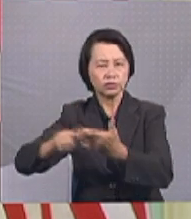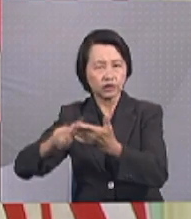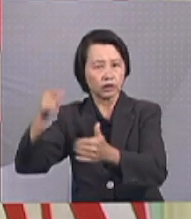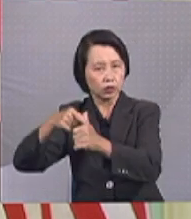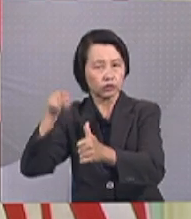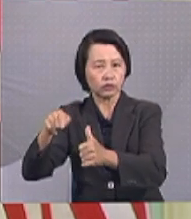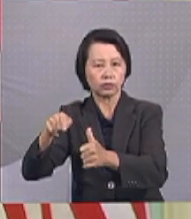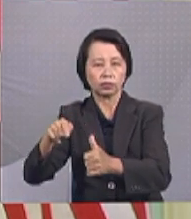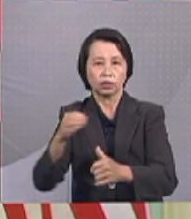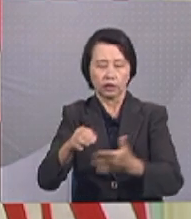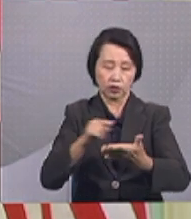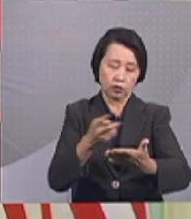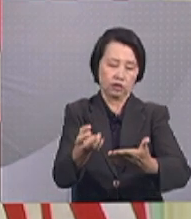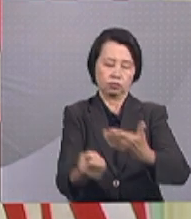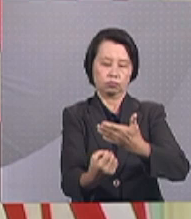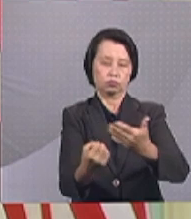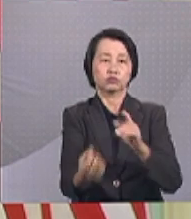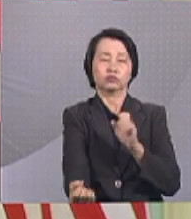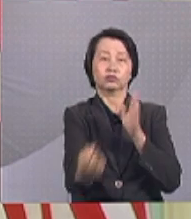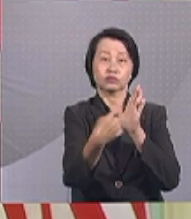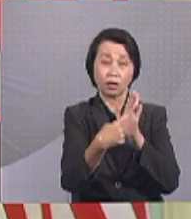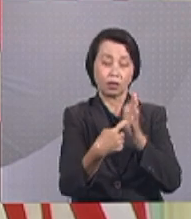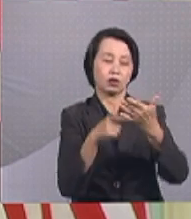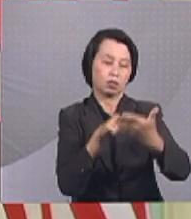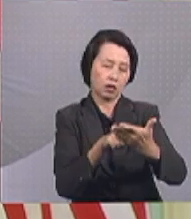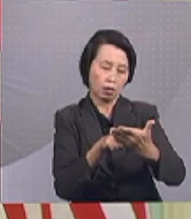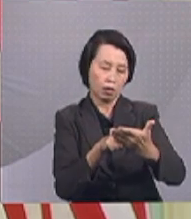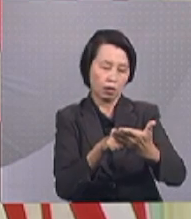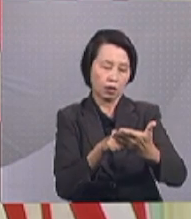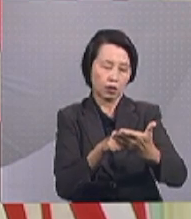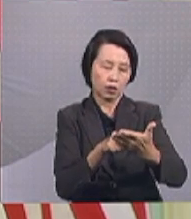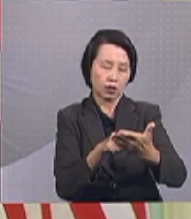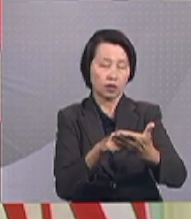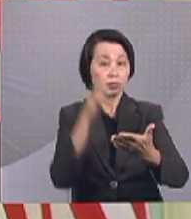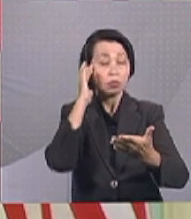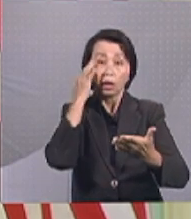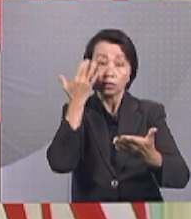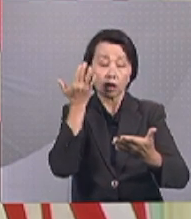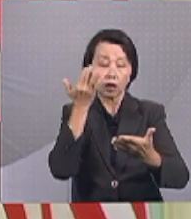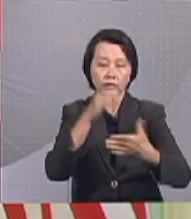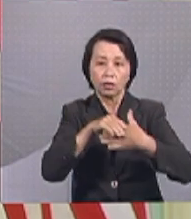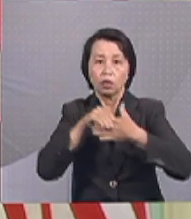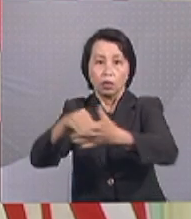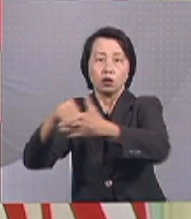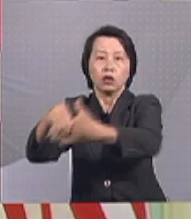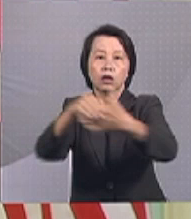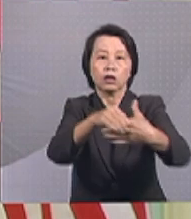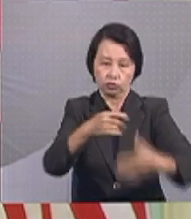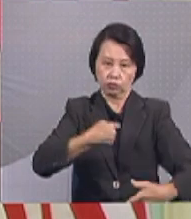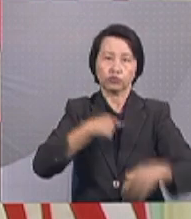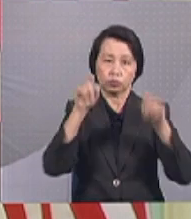Yang share, yang berkongsi berita yang tidak benar juga boleh diambil